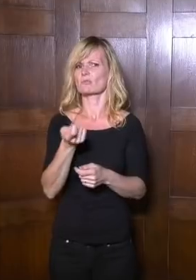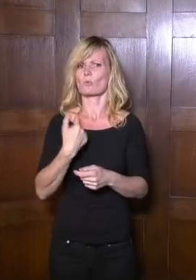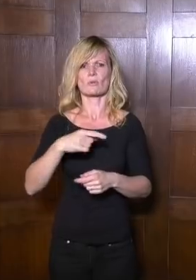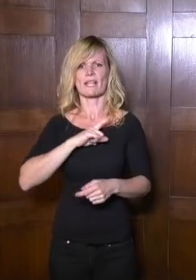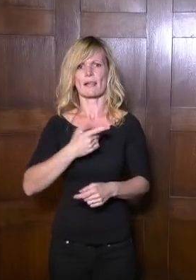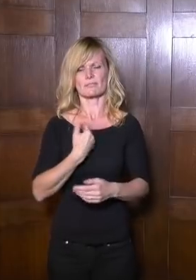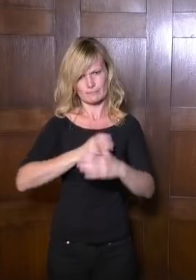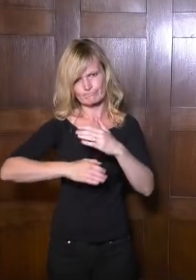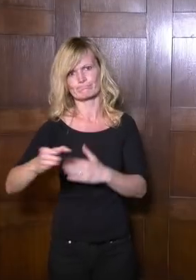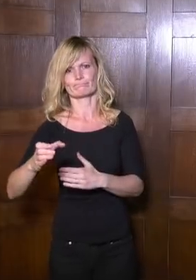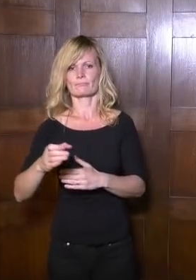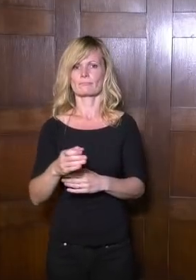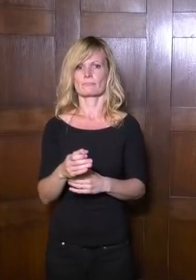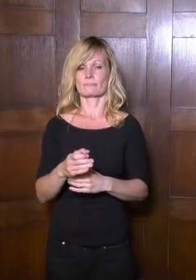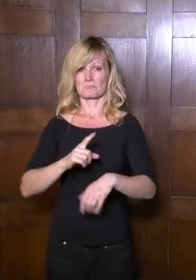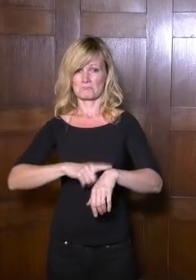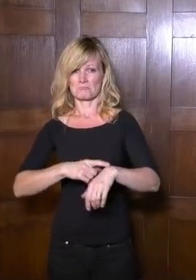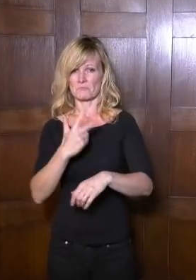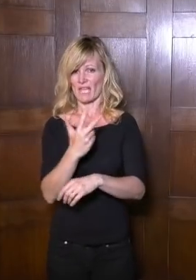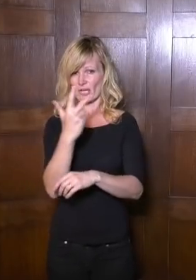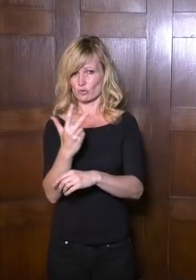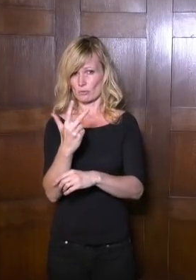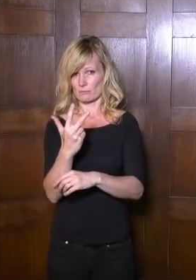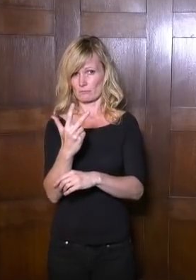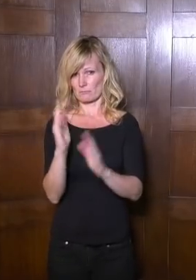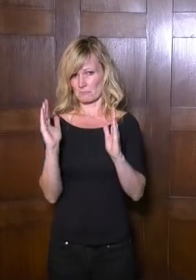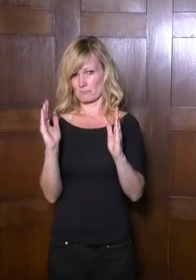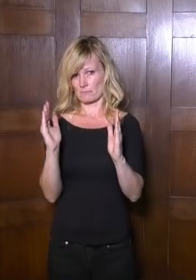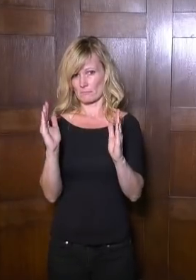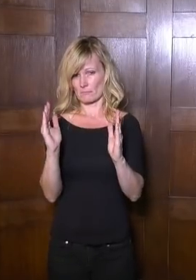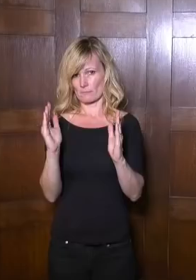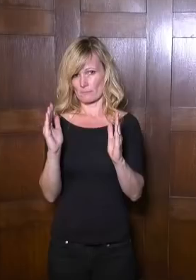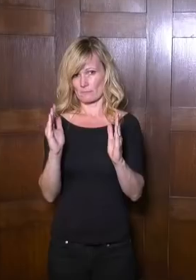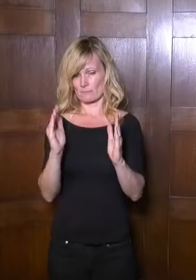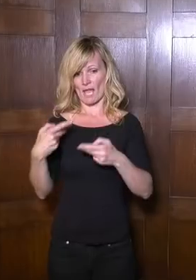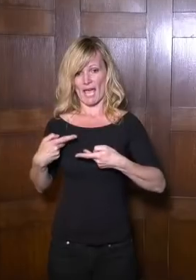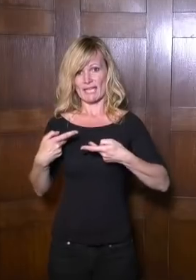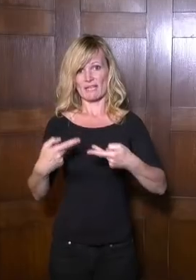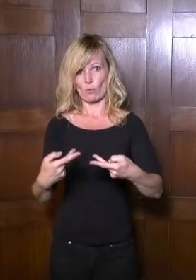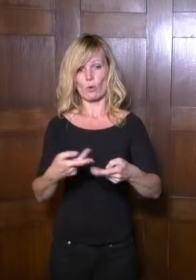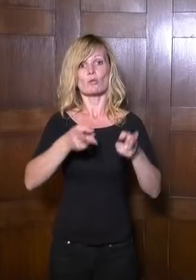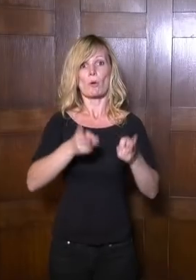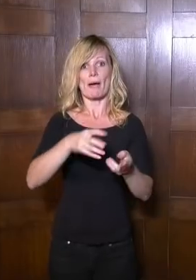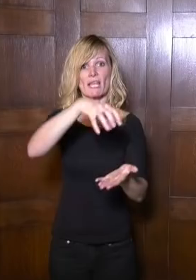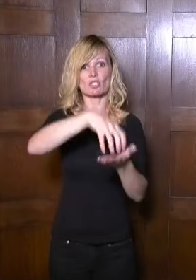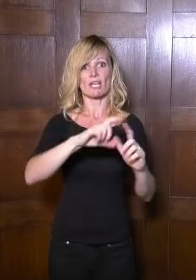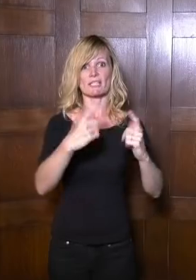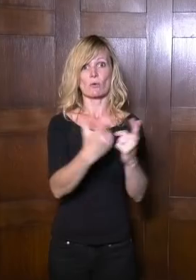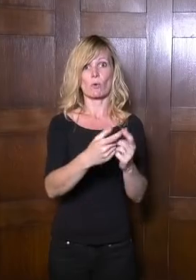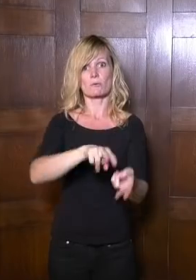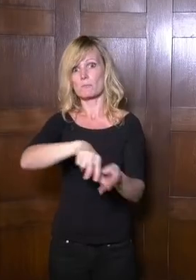eingeliefert und war innerhalb von 3 Stunden aus der Zeit der Einlieferung, normale Station, im künstlichen